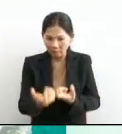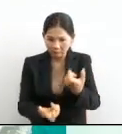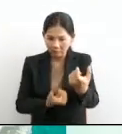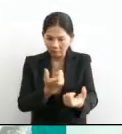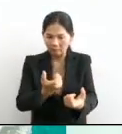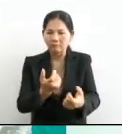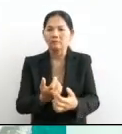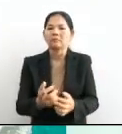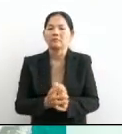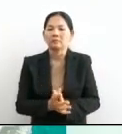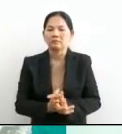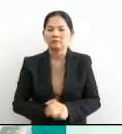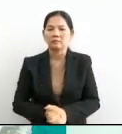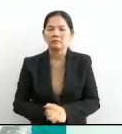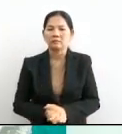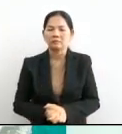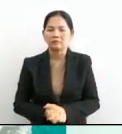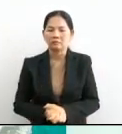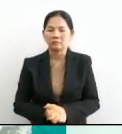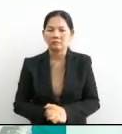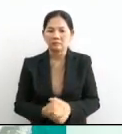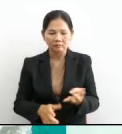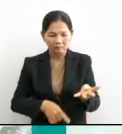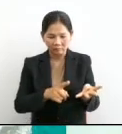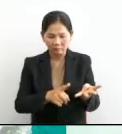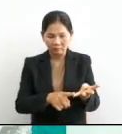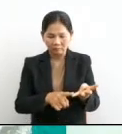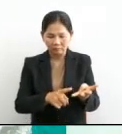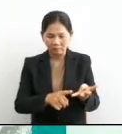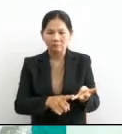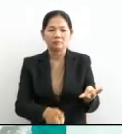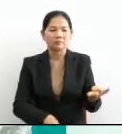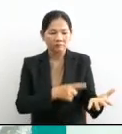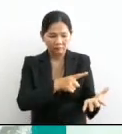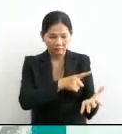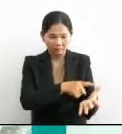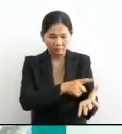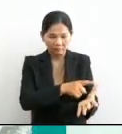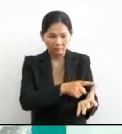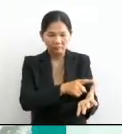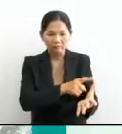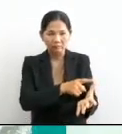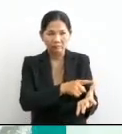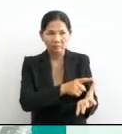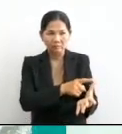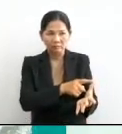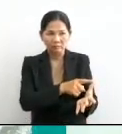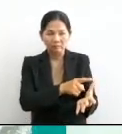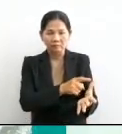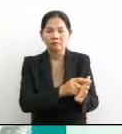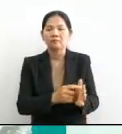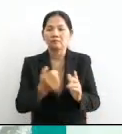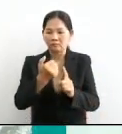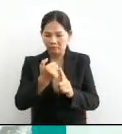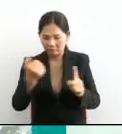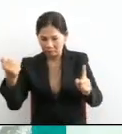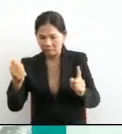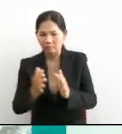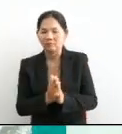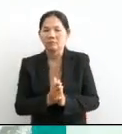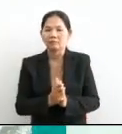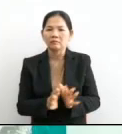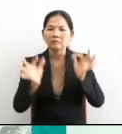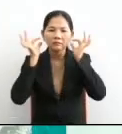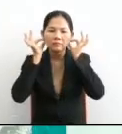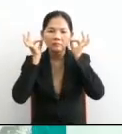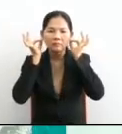ná đám tường chà họ con mực hàng cao mít cà đài sâu cà đốt khỉa nạ bị chuyển niếm miếng này tha trò